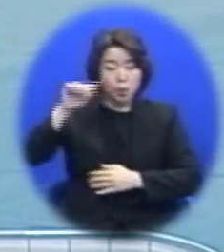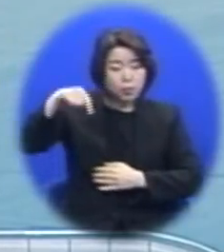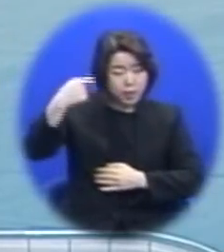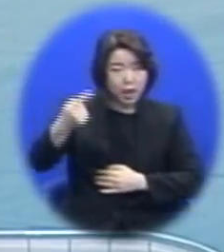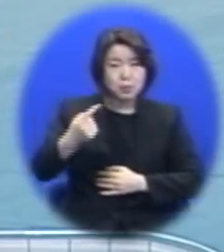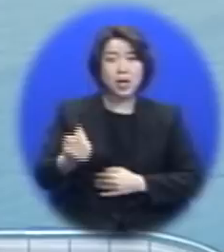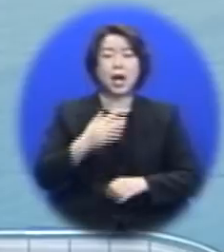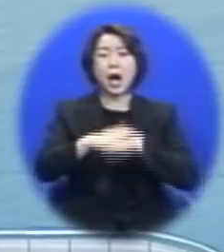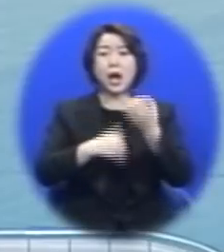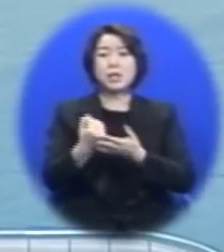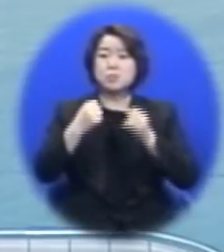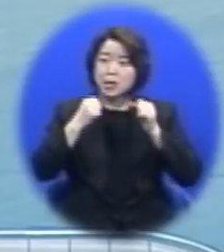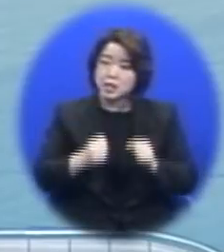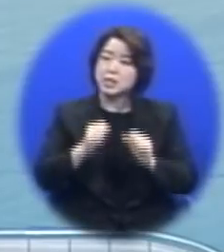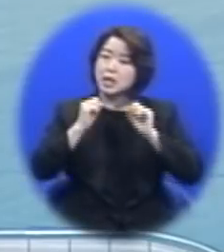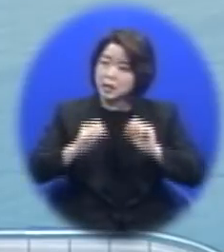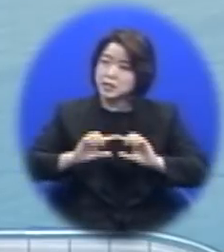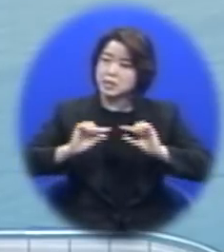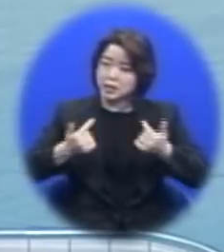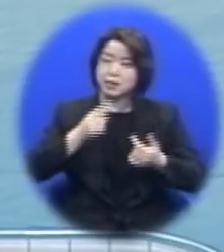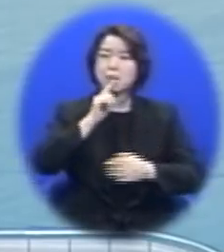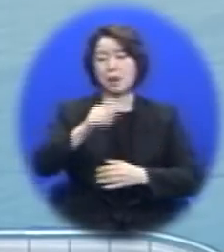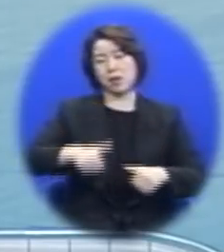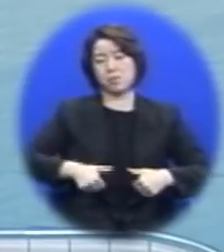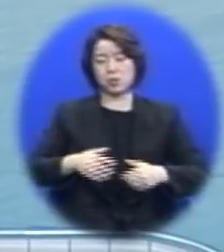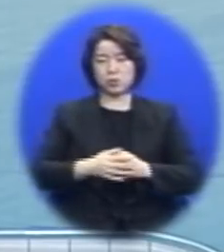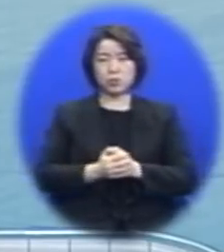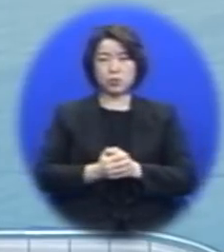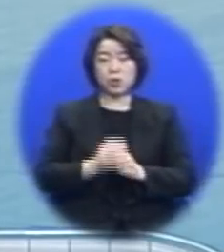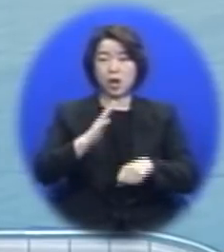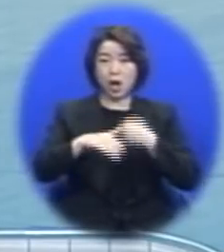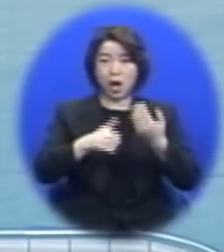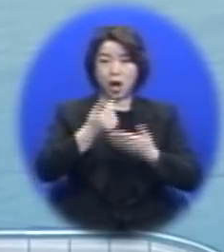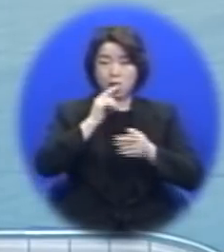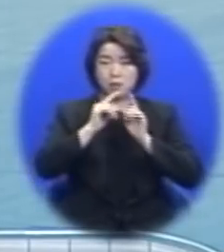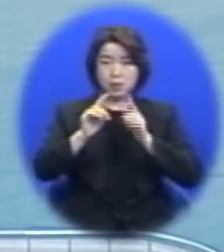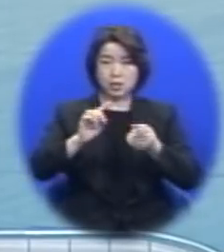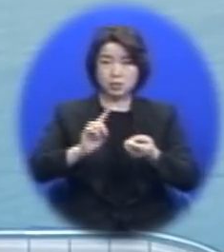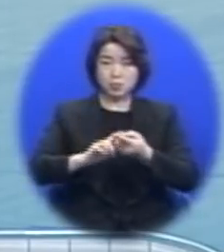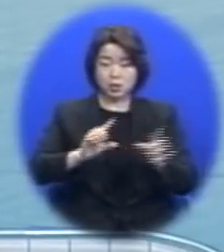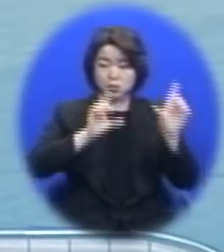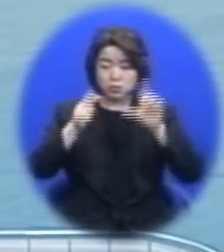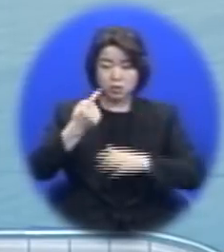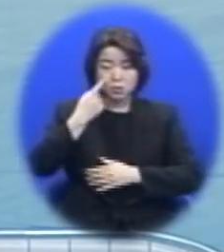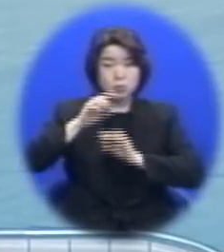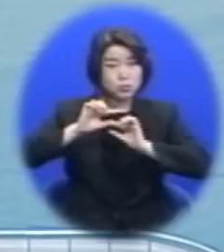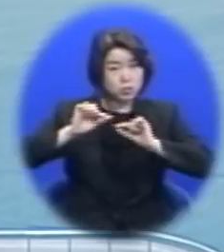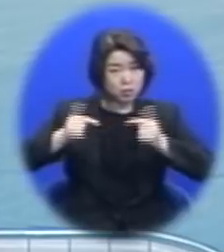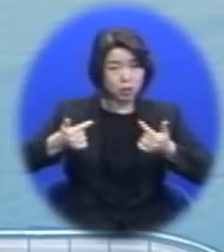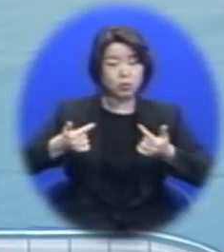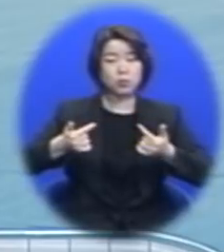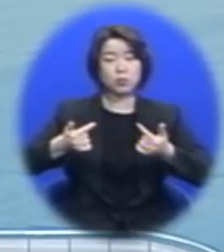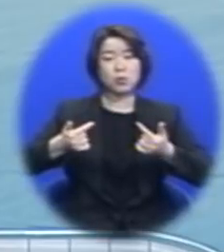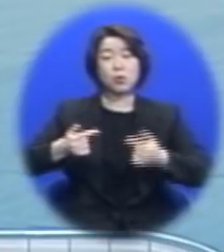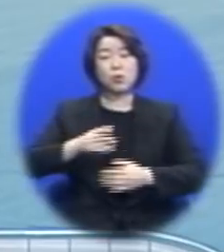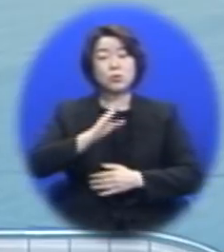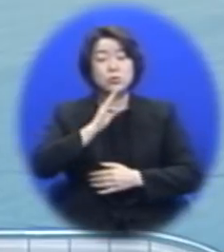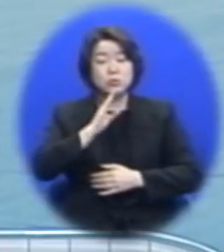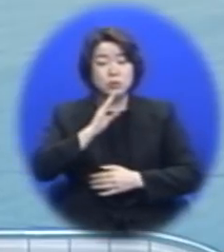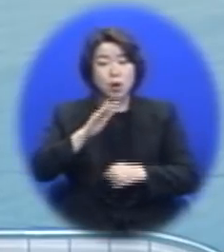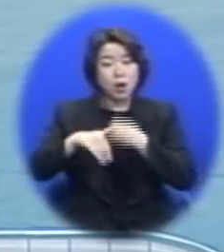안 계시다고 말도 해야 되잖아요. 하나님의 말씀대로 한번 살아보고 난 다음에 하나님이 진짜 복을